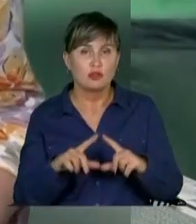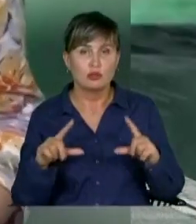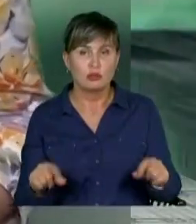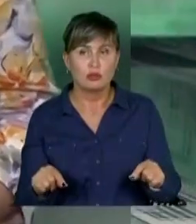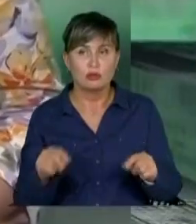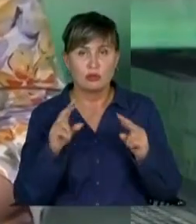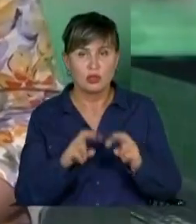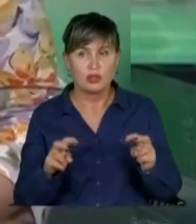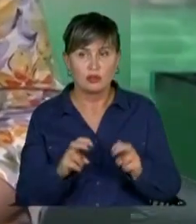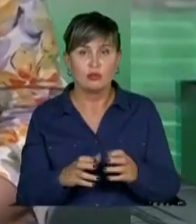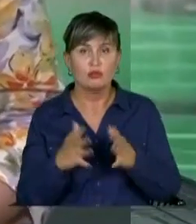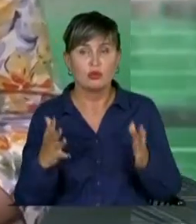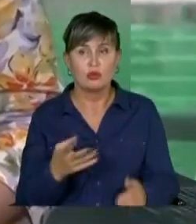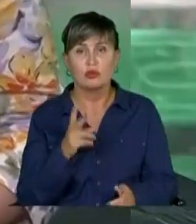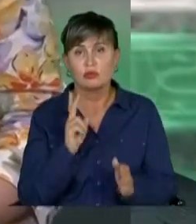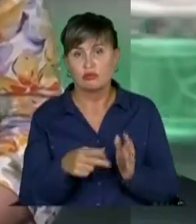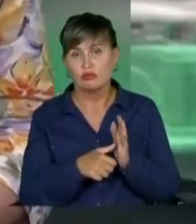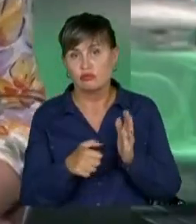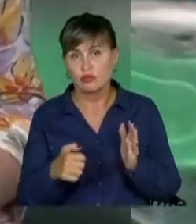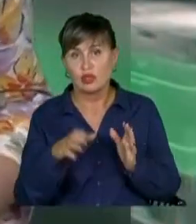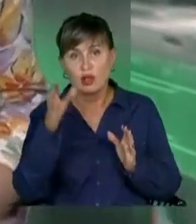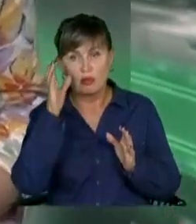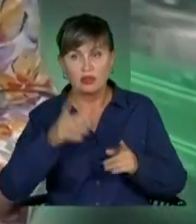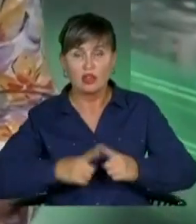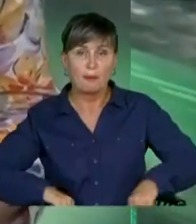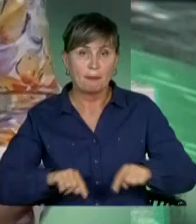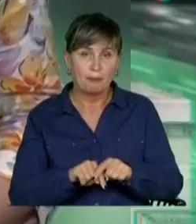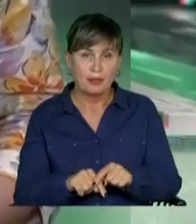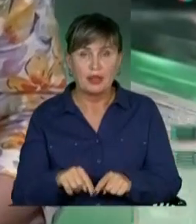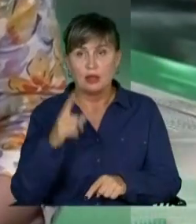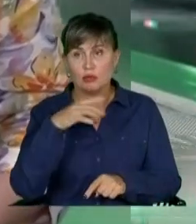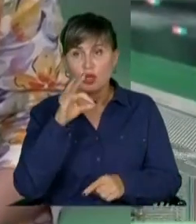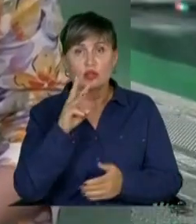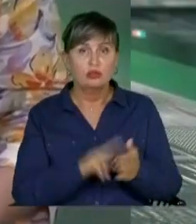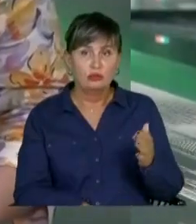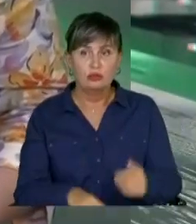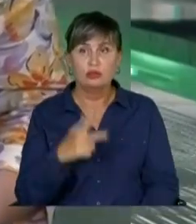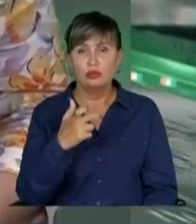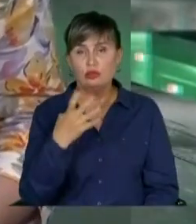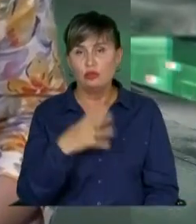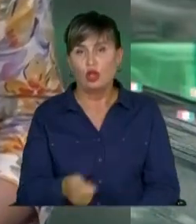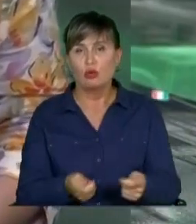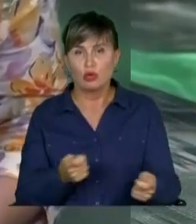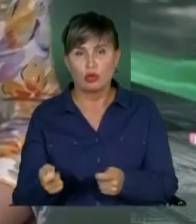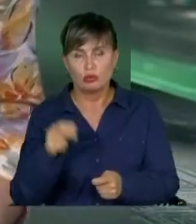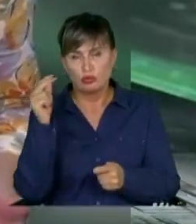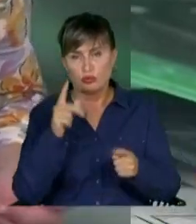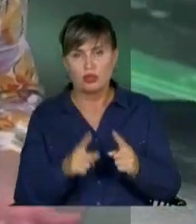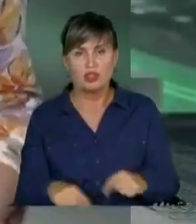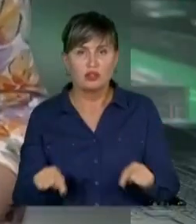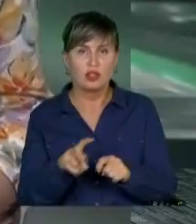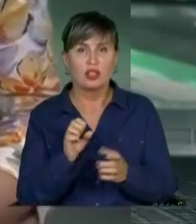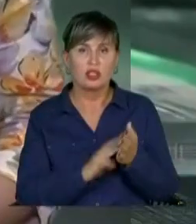ходе проверки более 2500 образовательных объектов полицейские оштрафовали 340 руководителей учебных заведений